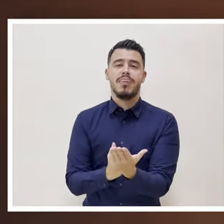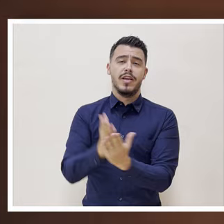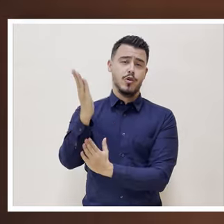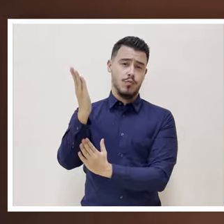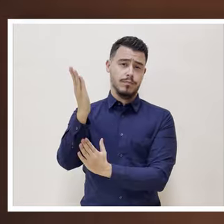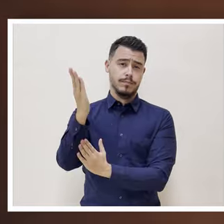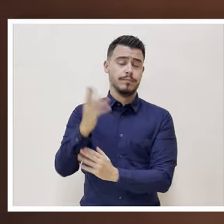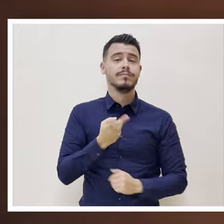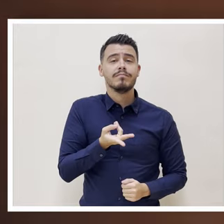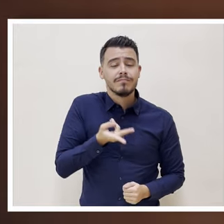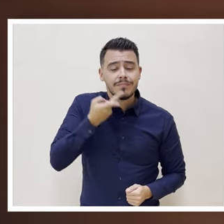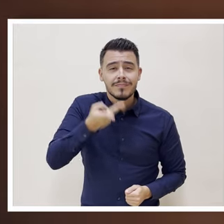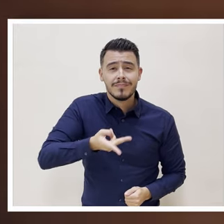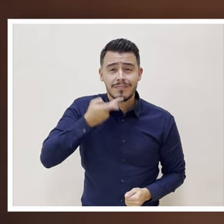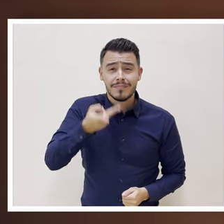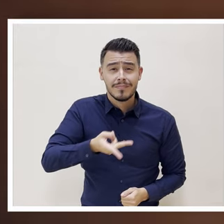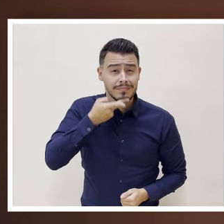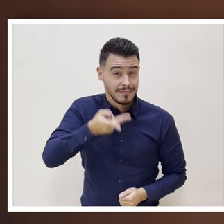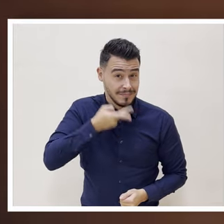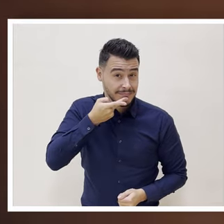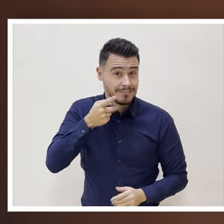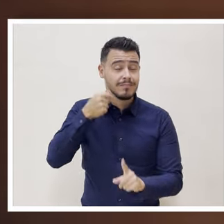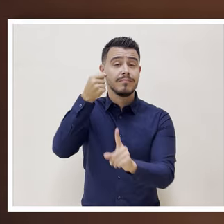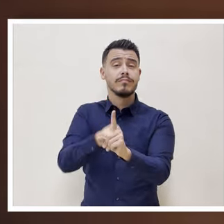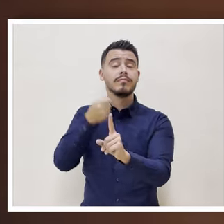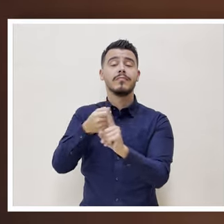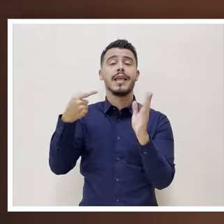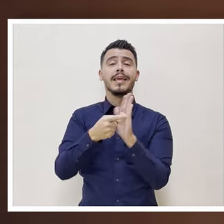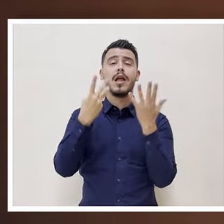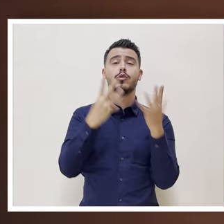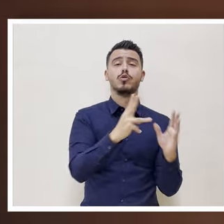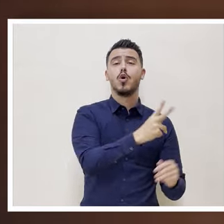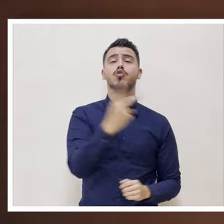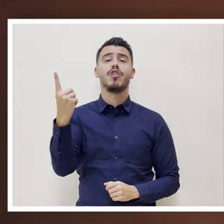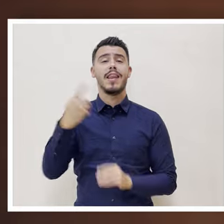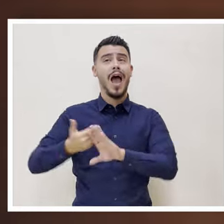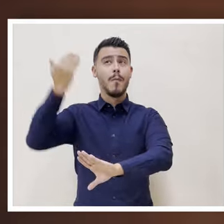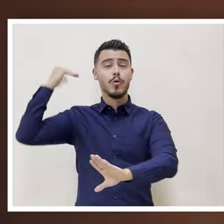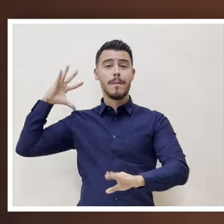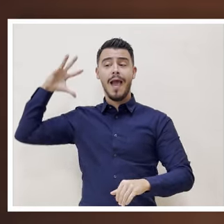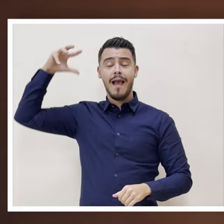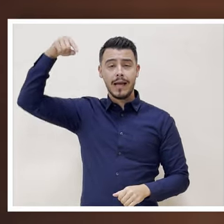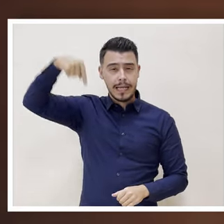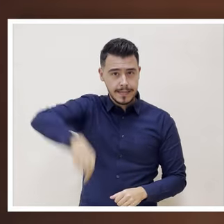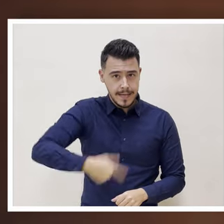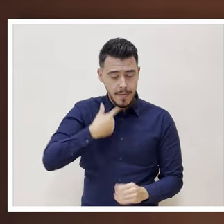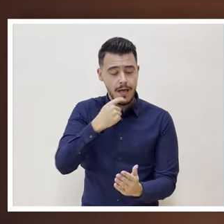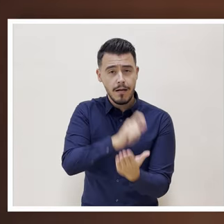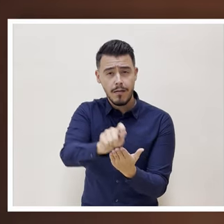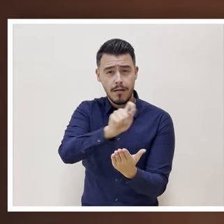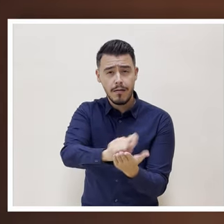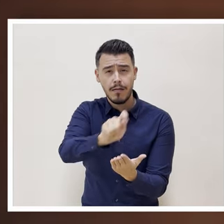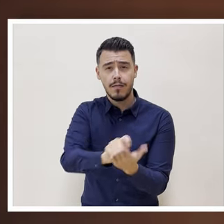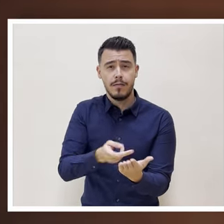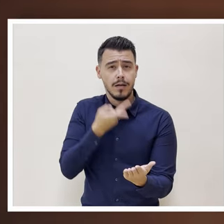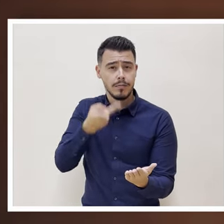άδικο από όπου κι αν αυτό προέρχεται. Στίχοι που θα μπορούσαν να γραφούν για τον αγώνα του 21 δεν έπαψαν ποτέ να γράφονται